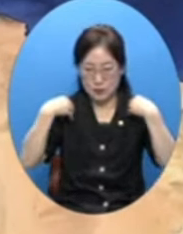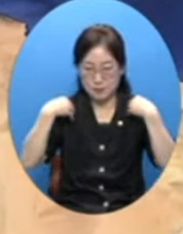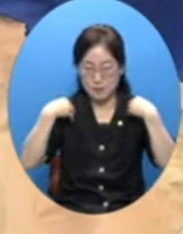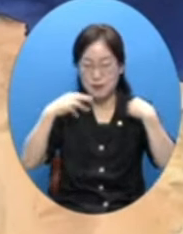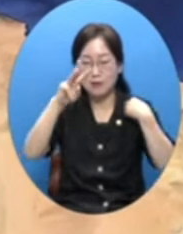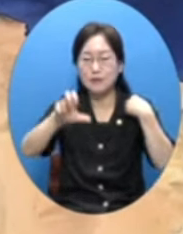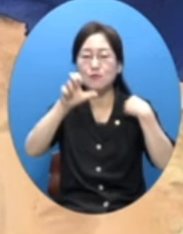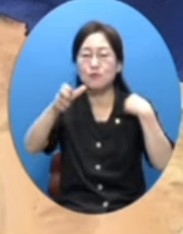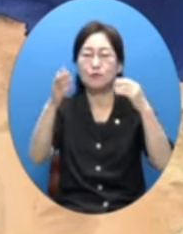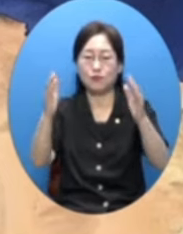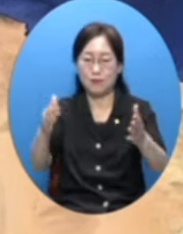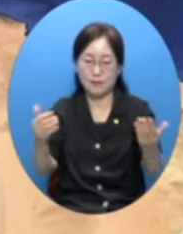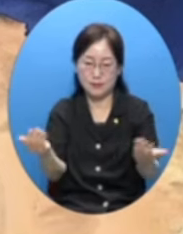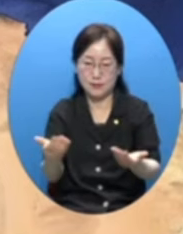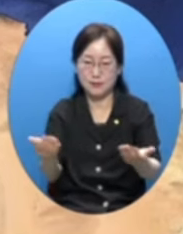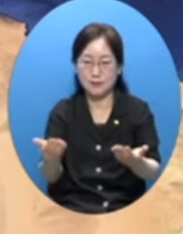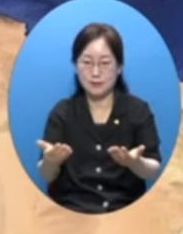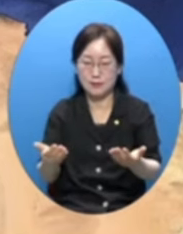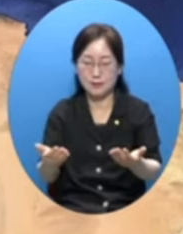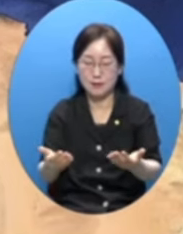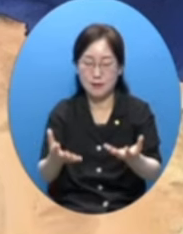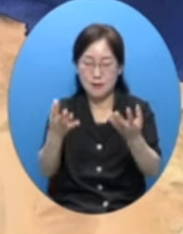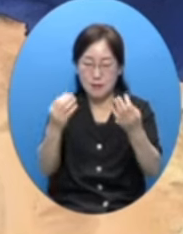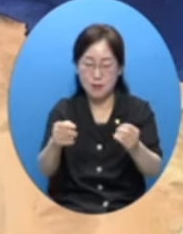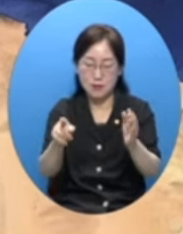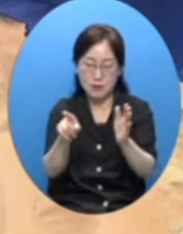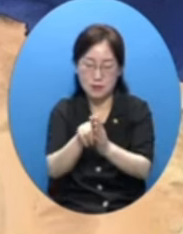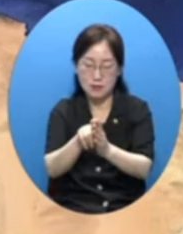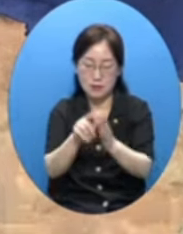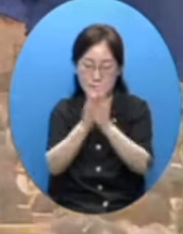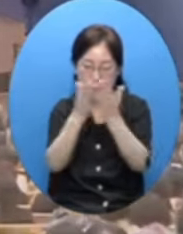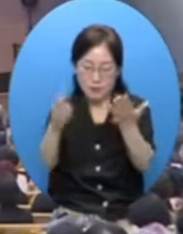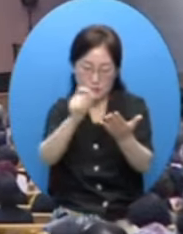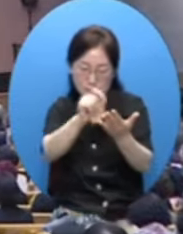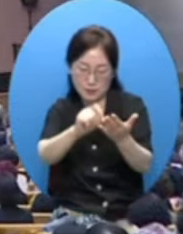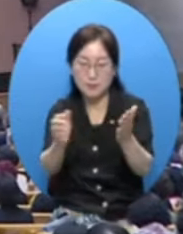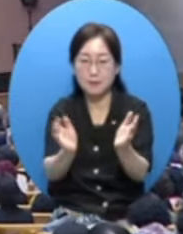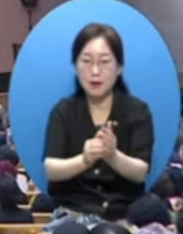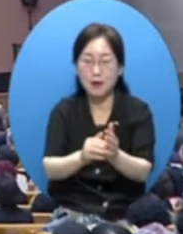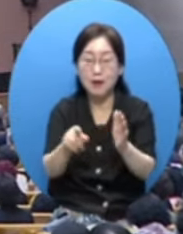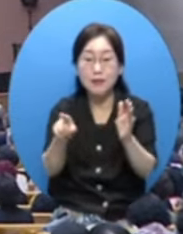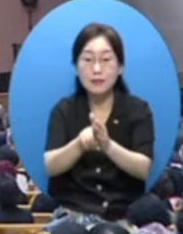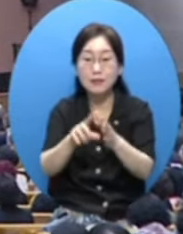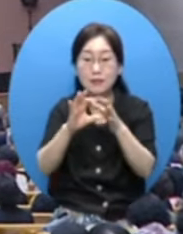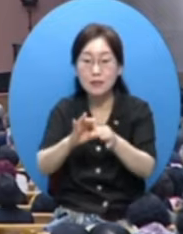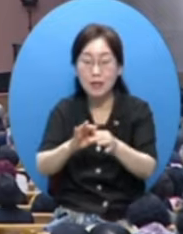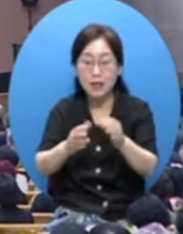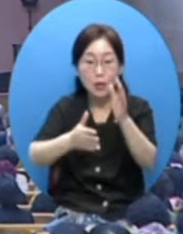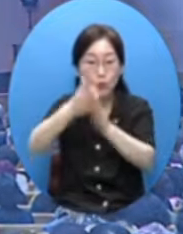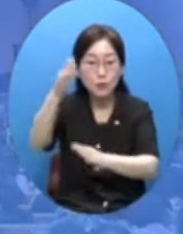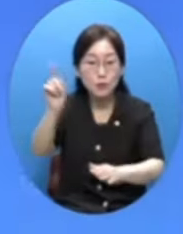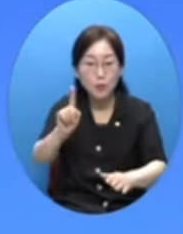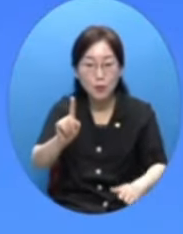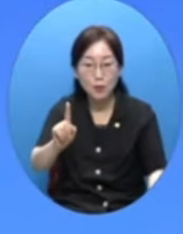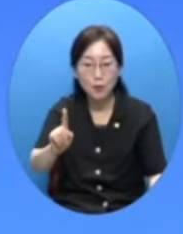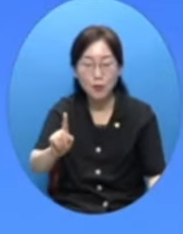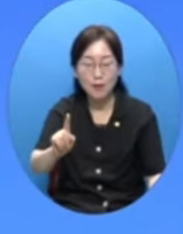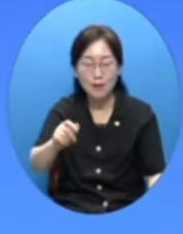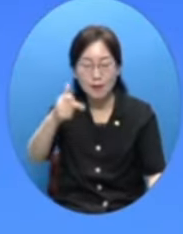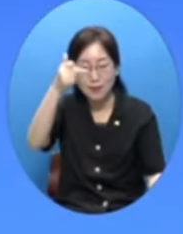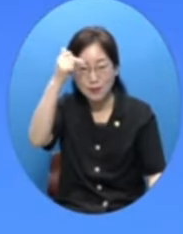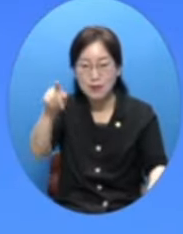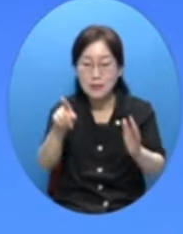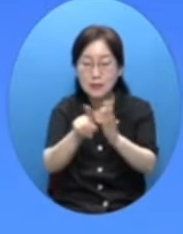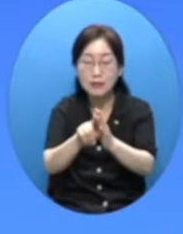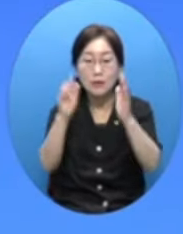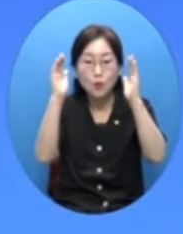거기서 사역하면서 많은 신학적인 역적을 남겼습니다. 신의 도시라고 하는 것은 중세 신학의 그